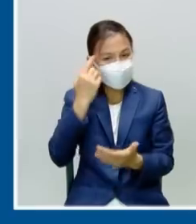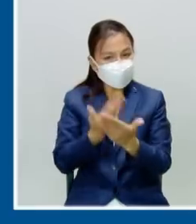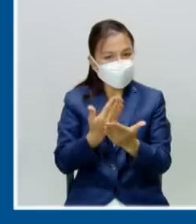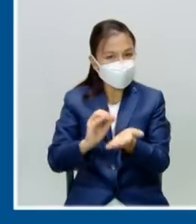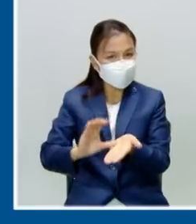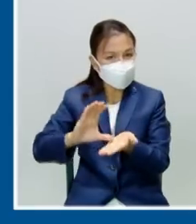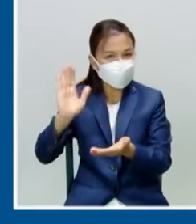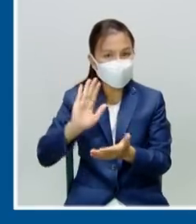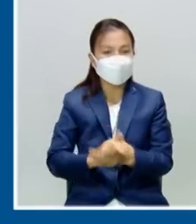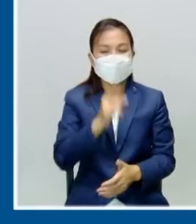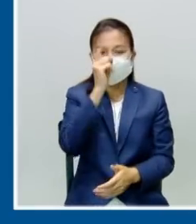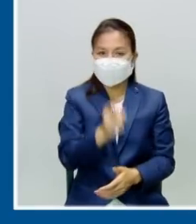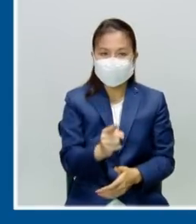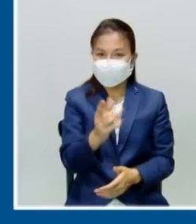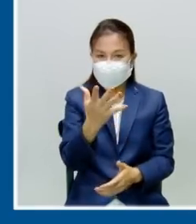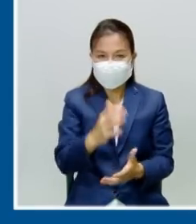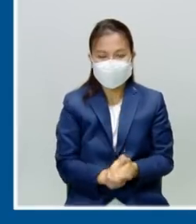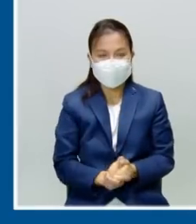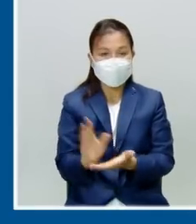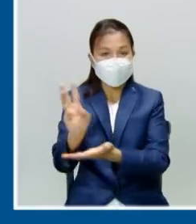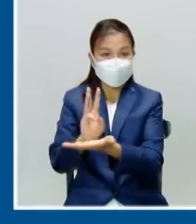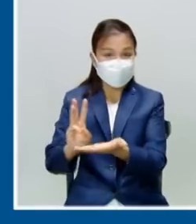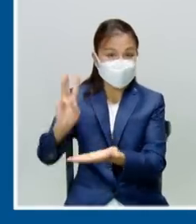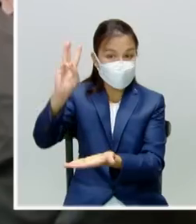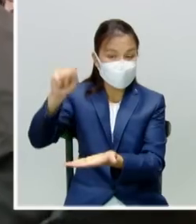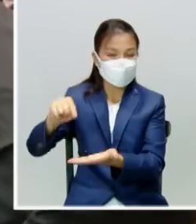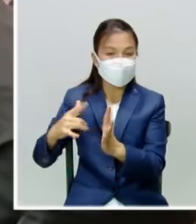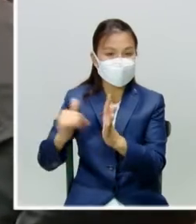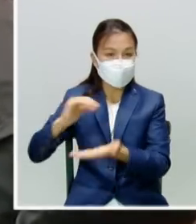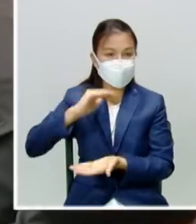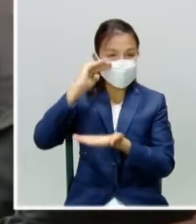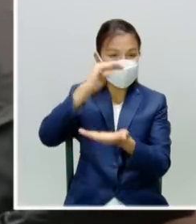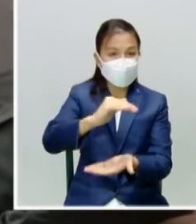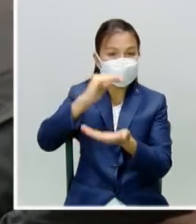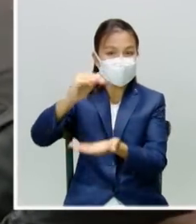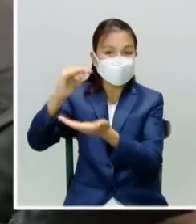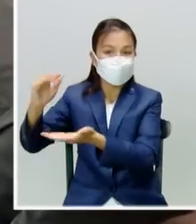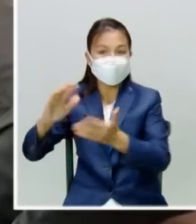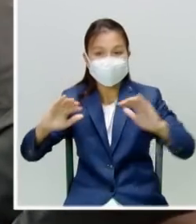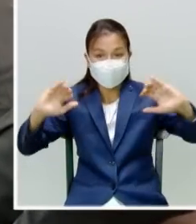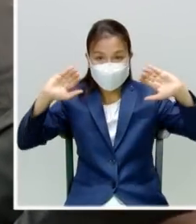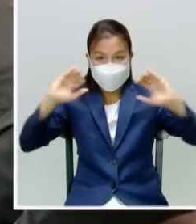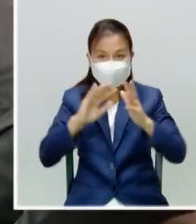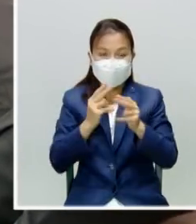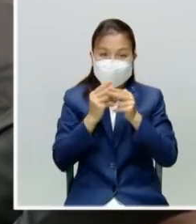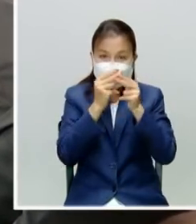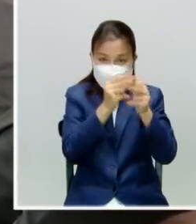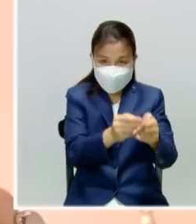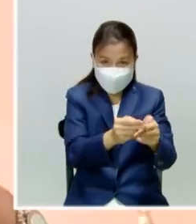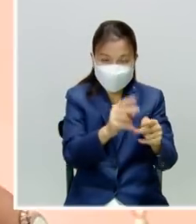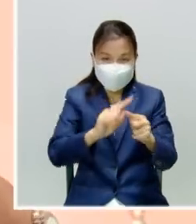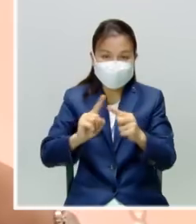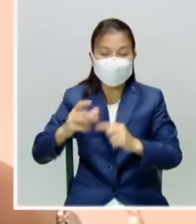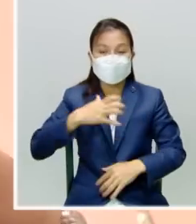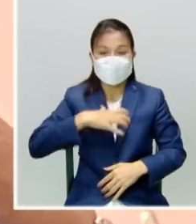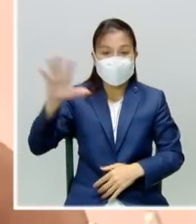อย้ำว่าไม่เป็นความจริงค่ะราชวิทยาลัยจะจัดสรรวัคซีนให้กับองค์กรภาครัฐองค์กรภาคเอกชนที่ต้อง